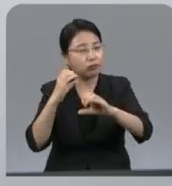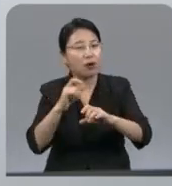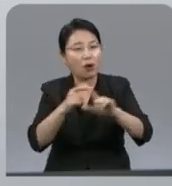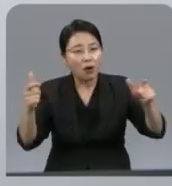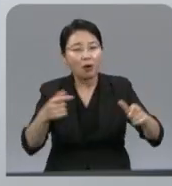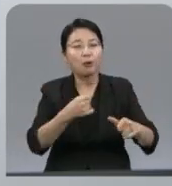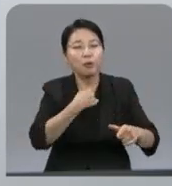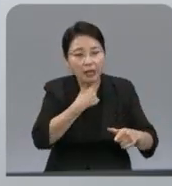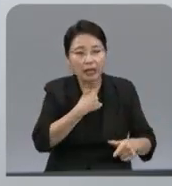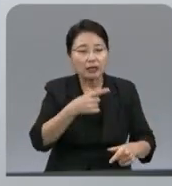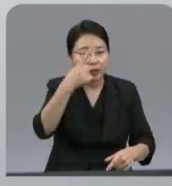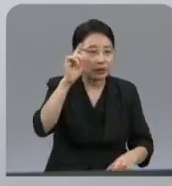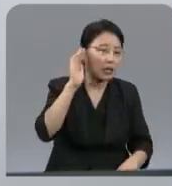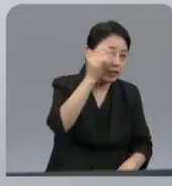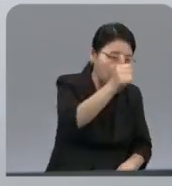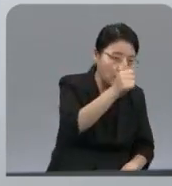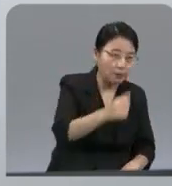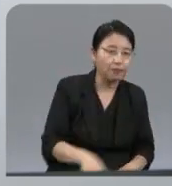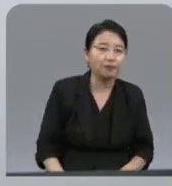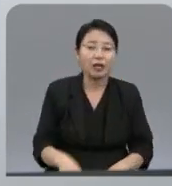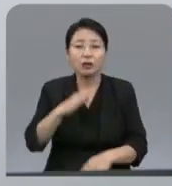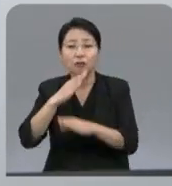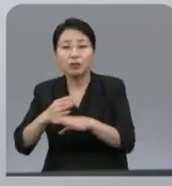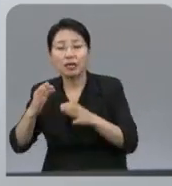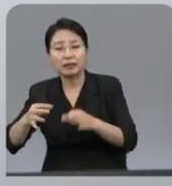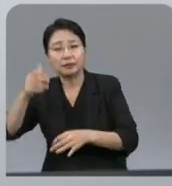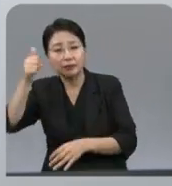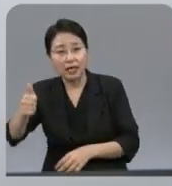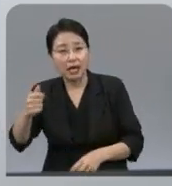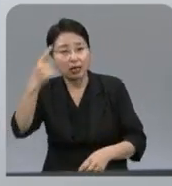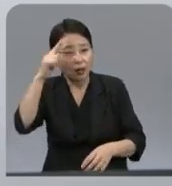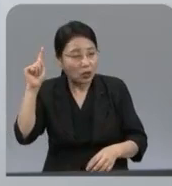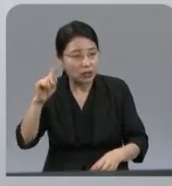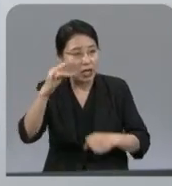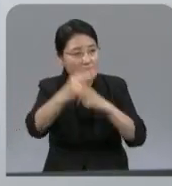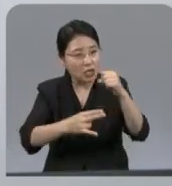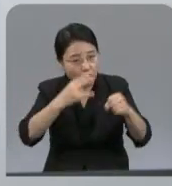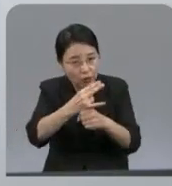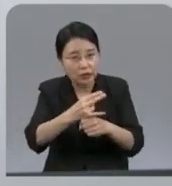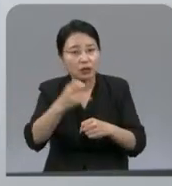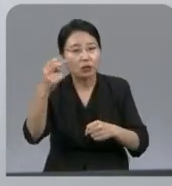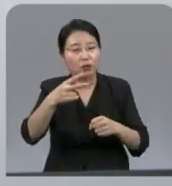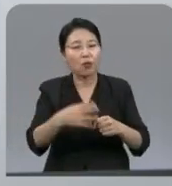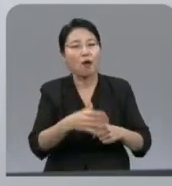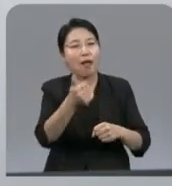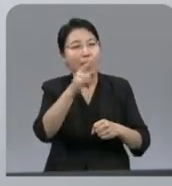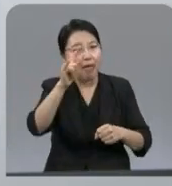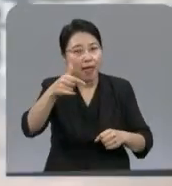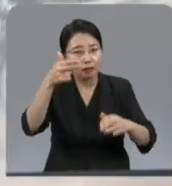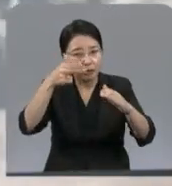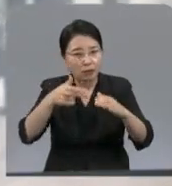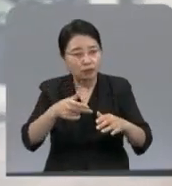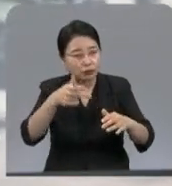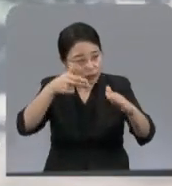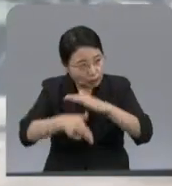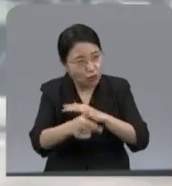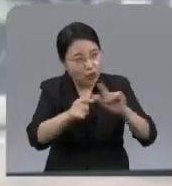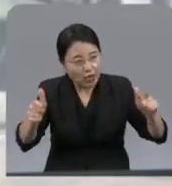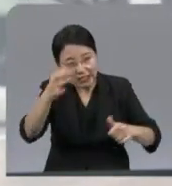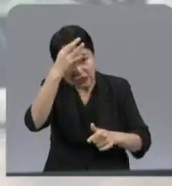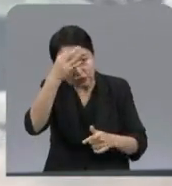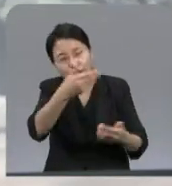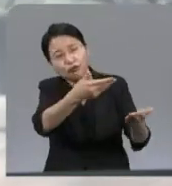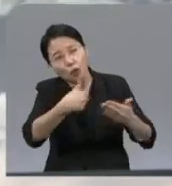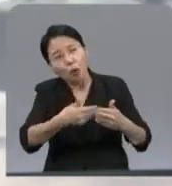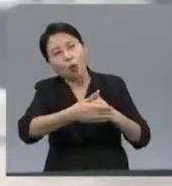делегации из примерно 27 корейских представителей включая ответственных за безопасность и руководство